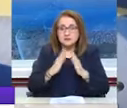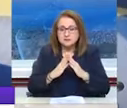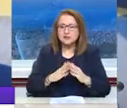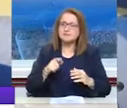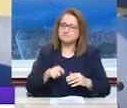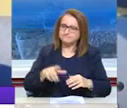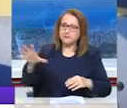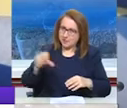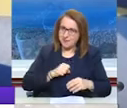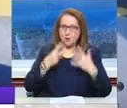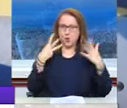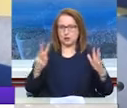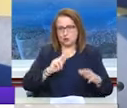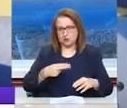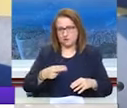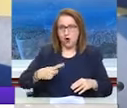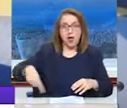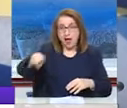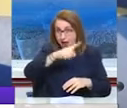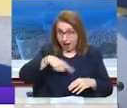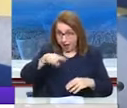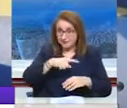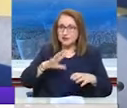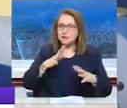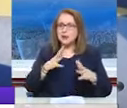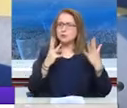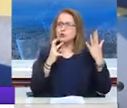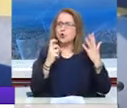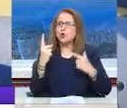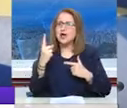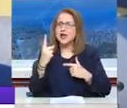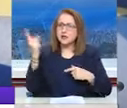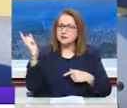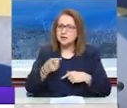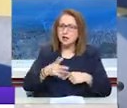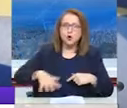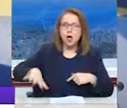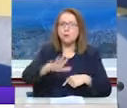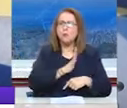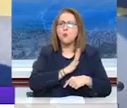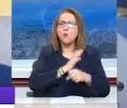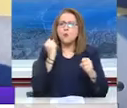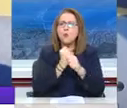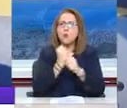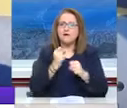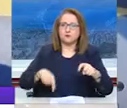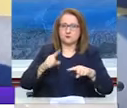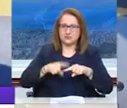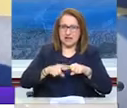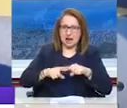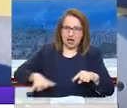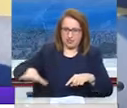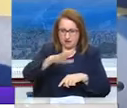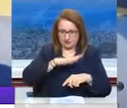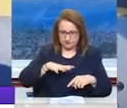του συνόλου των εργαζομένων στον ιδιωτικό τομέα. Η ενίσχυση αυτή για όσους εργαζόμενους στήθονται